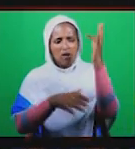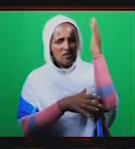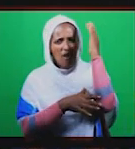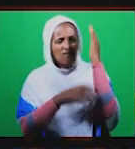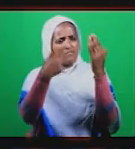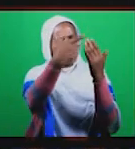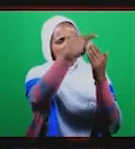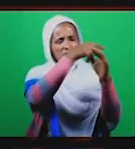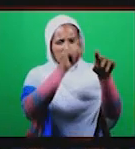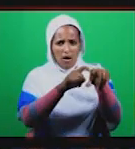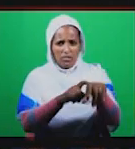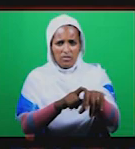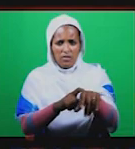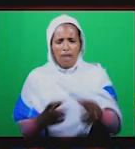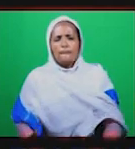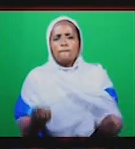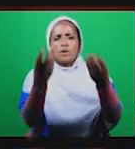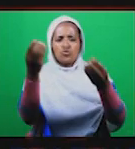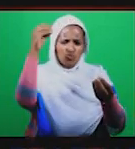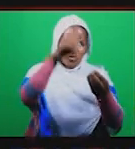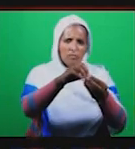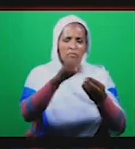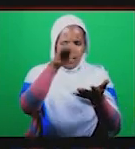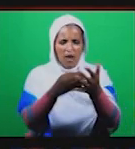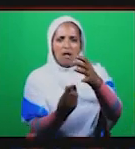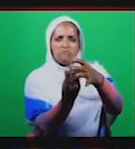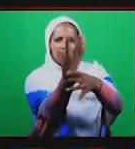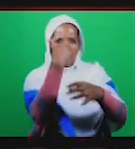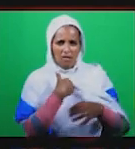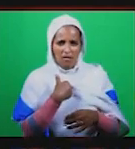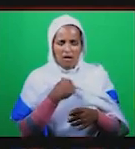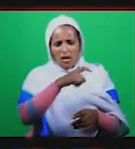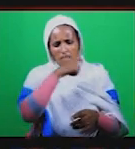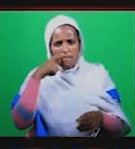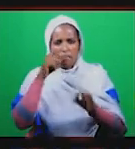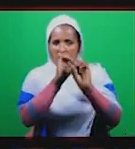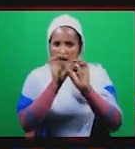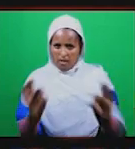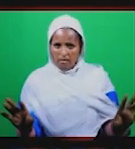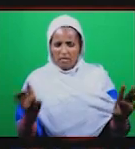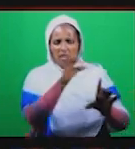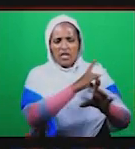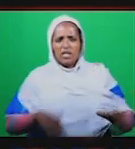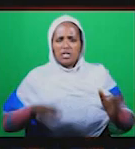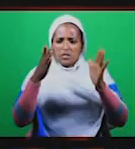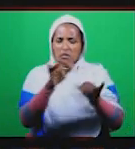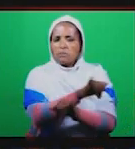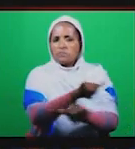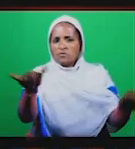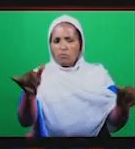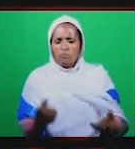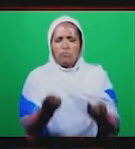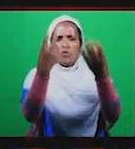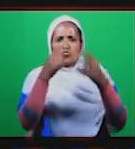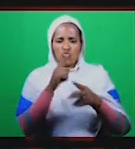የዋርካዛፍ በሚከረከምበት ዛት በስቶ ነው የሚወጣው አይደርቅም ክርስቲያንም እንደዛው